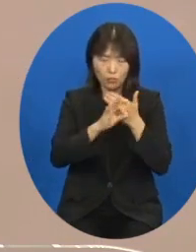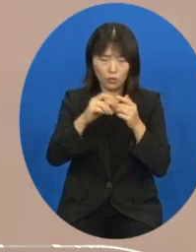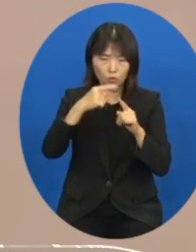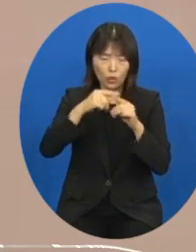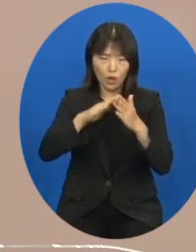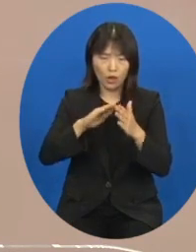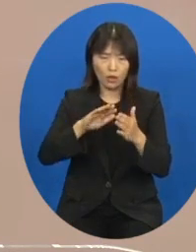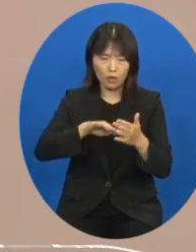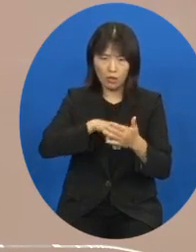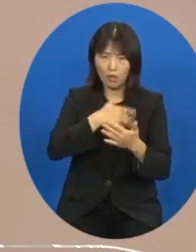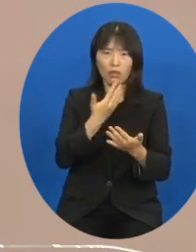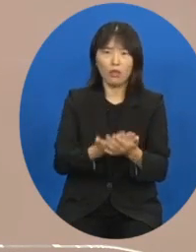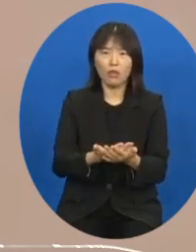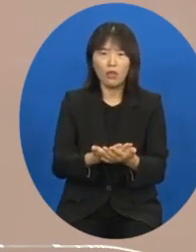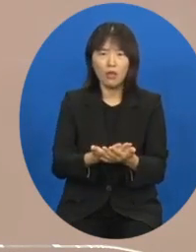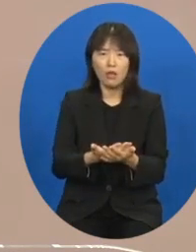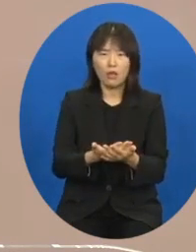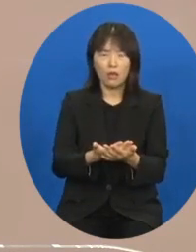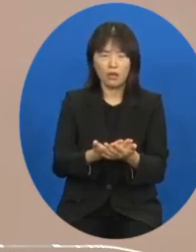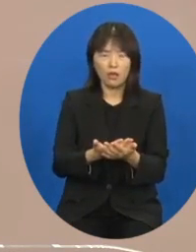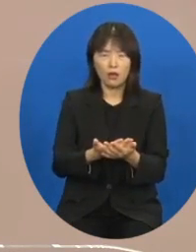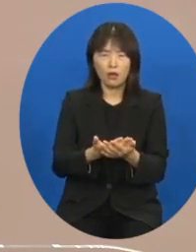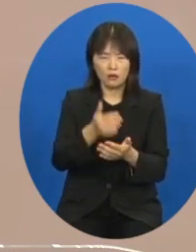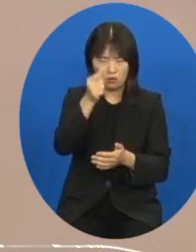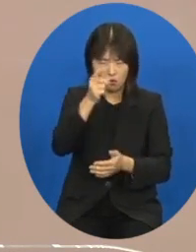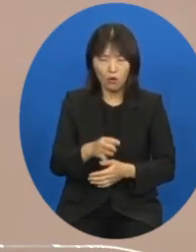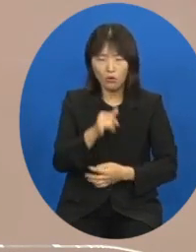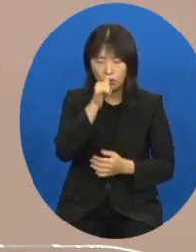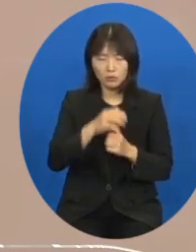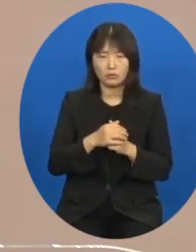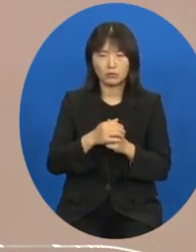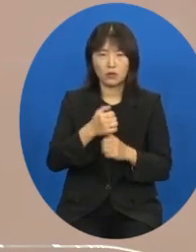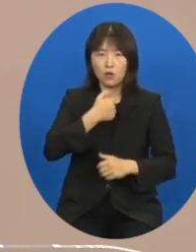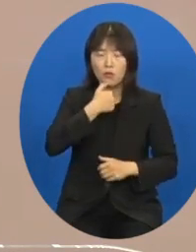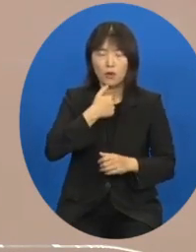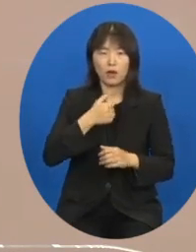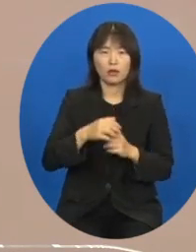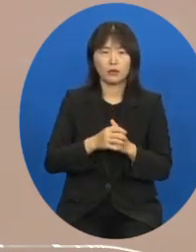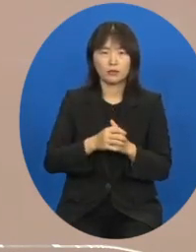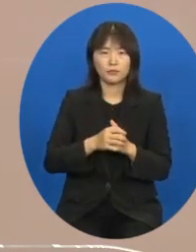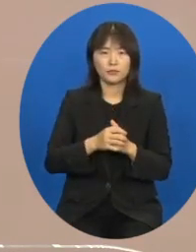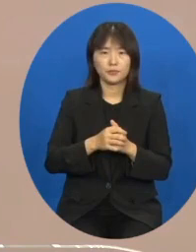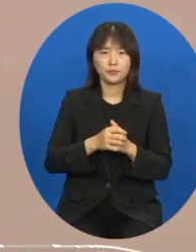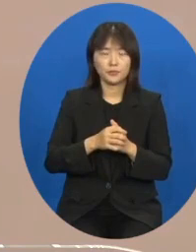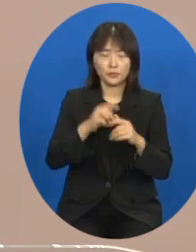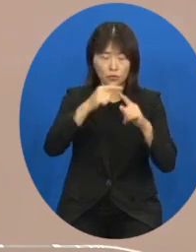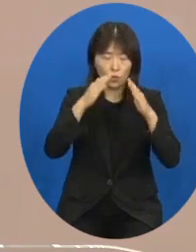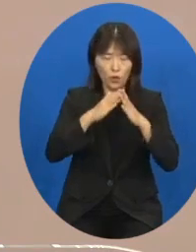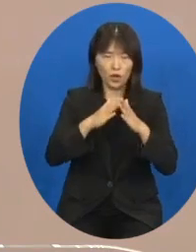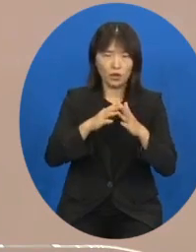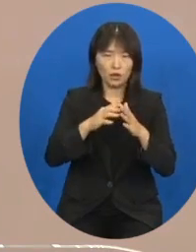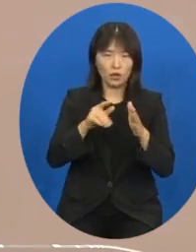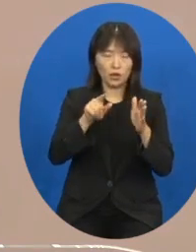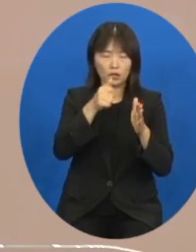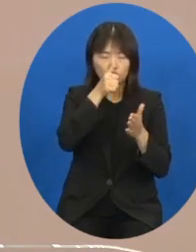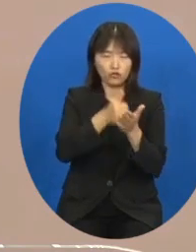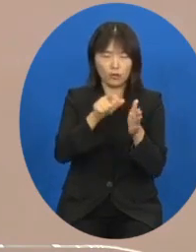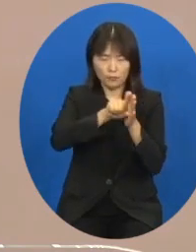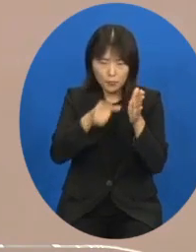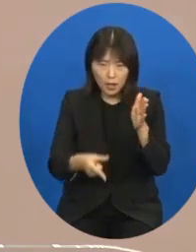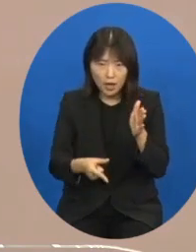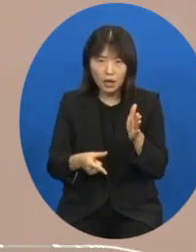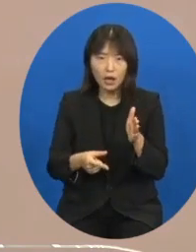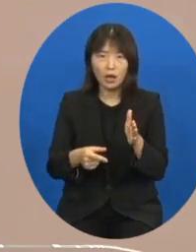뒤집어지는 일도 여러 번 있었습니다. 로마 가톨릭 교회가 타락하니까 종교개혁이 일어나죠.